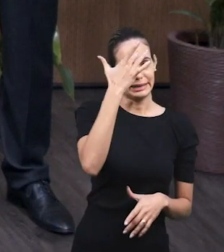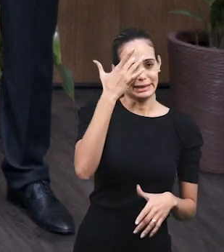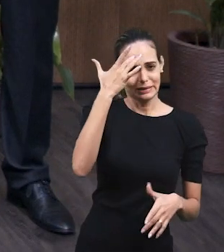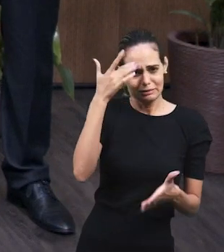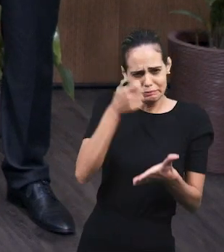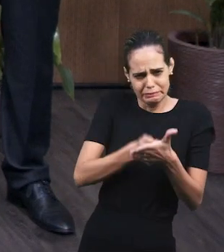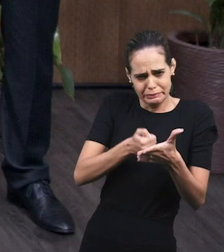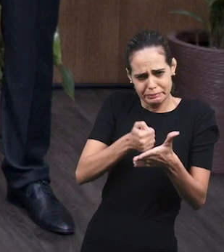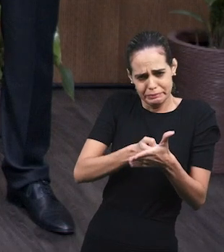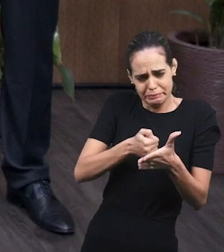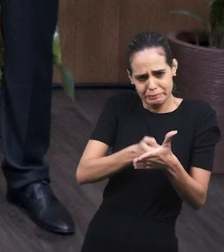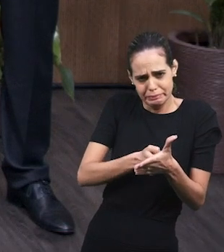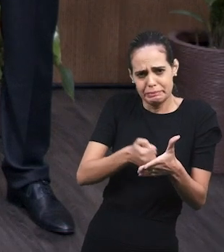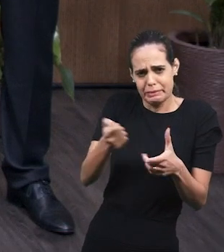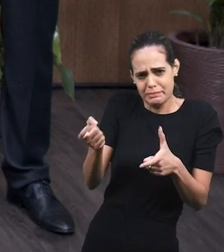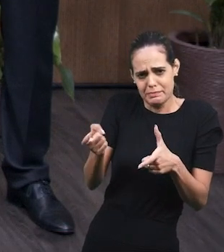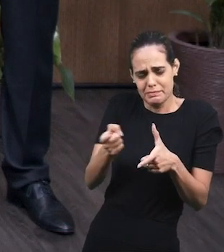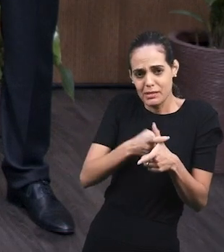les reflets,